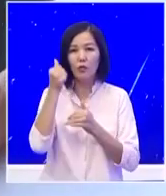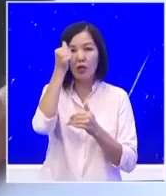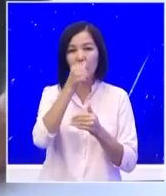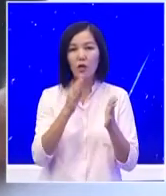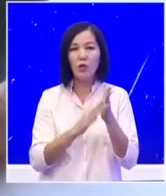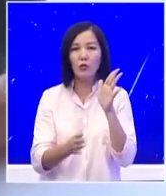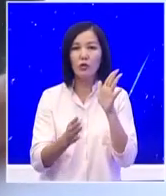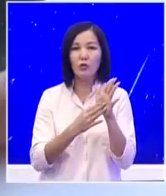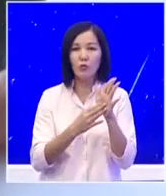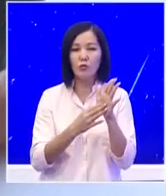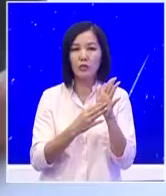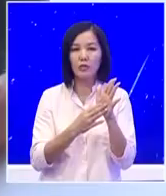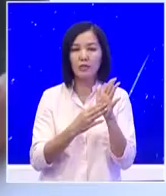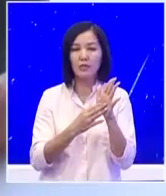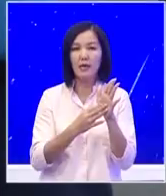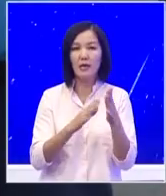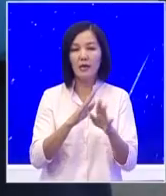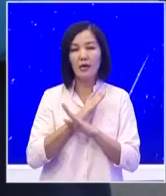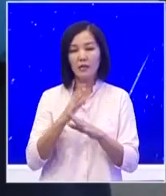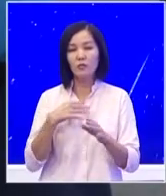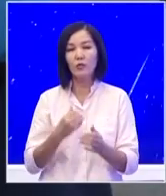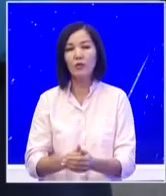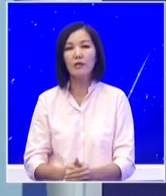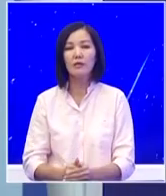жылы 99 жасында өмірден өткен.